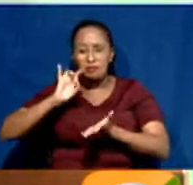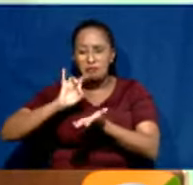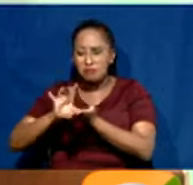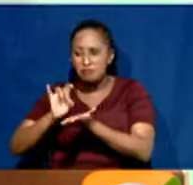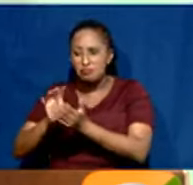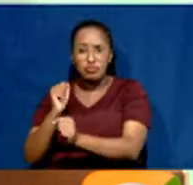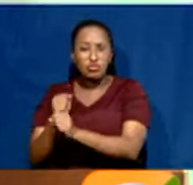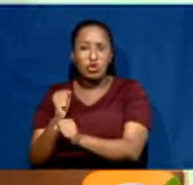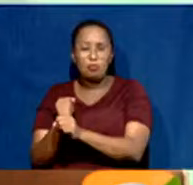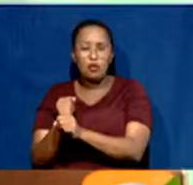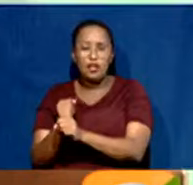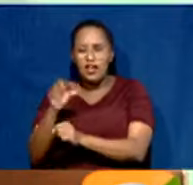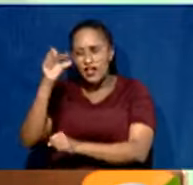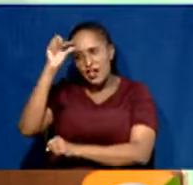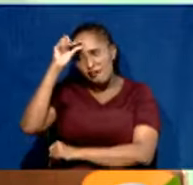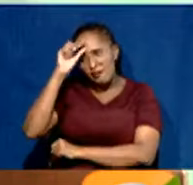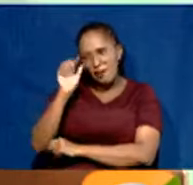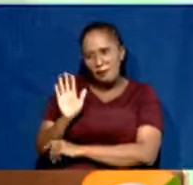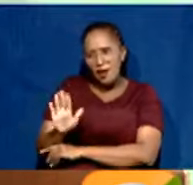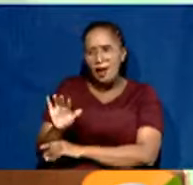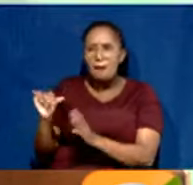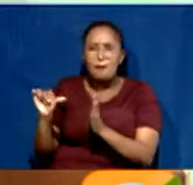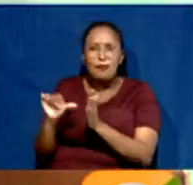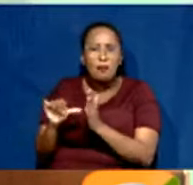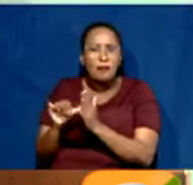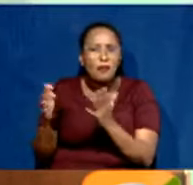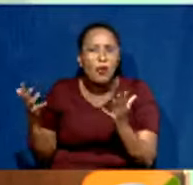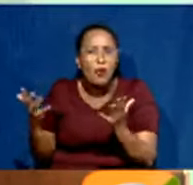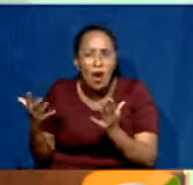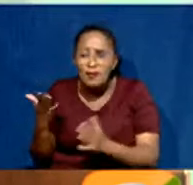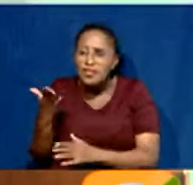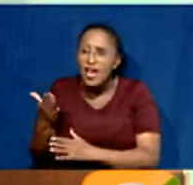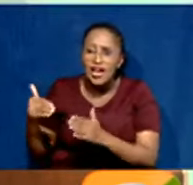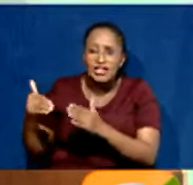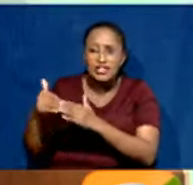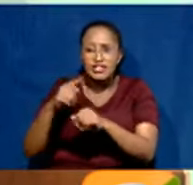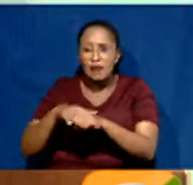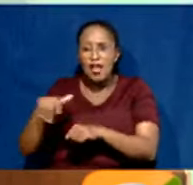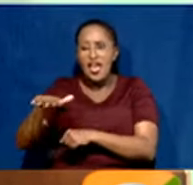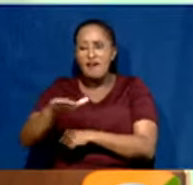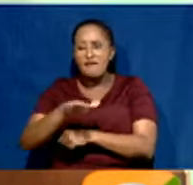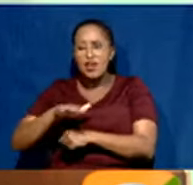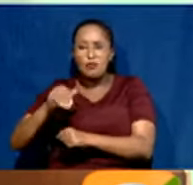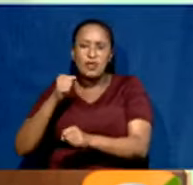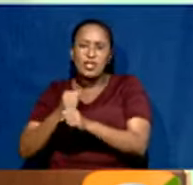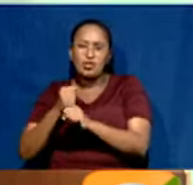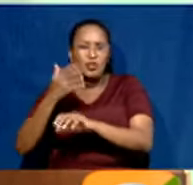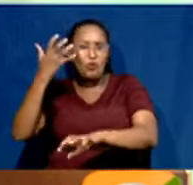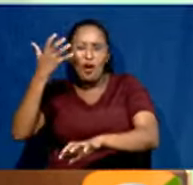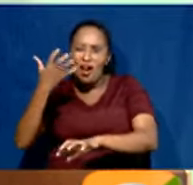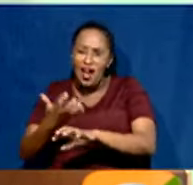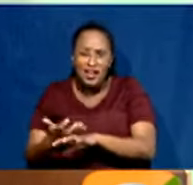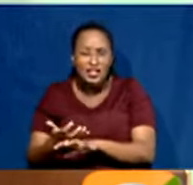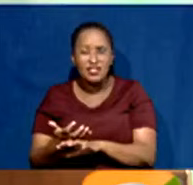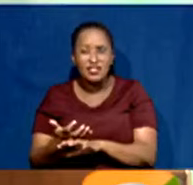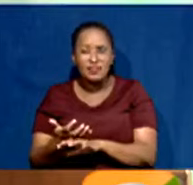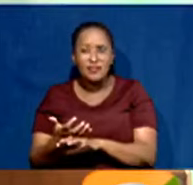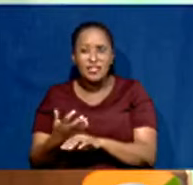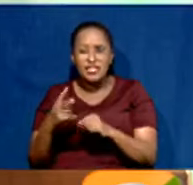Kwa katika serikali yako mheshimiwa, palikoseka nini haswa pale mpaka mazingira ya kufanya kazi yakawa magumu kiasi cha kwamba